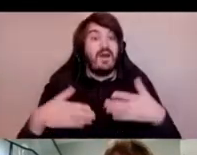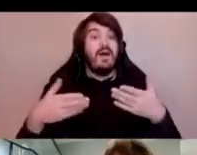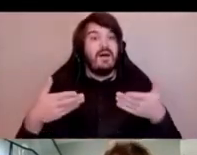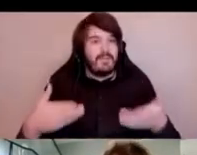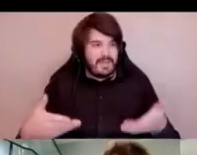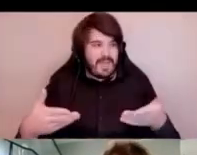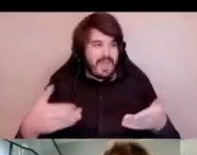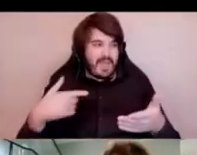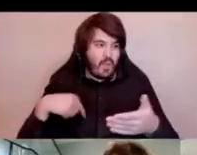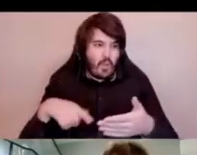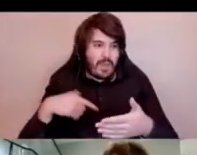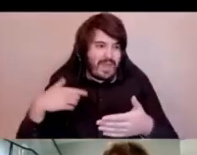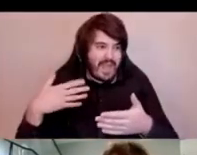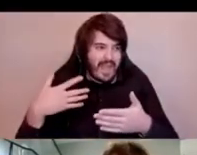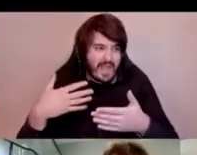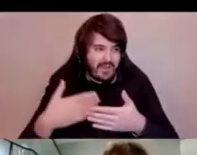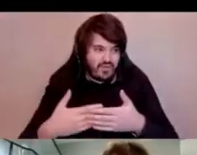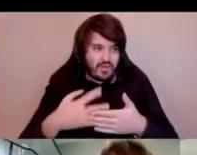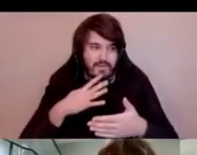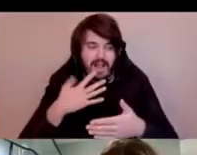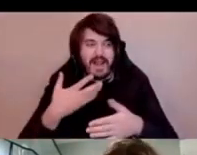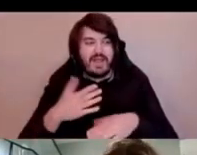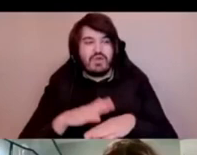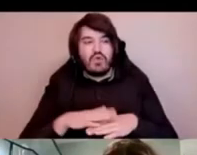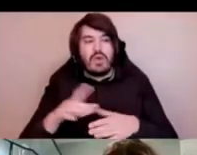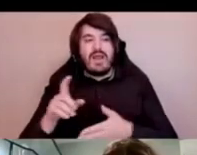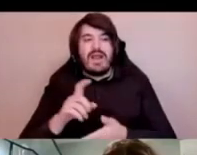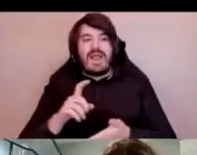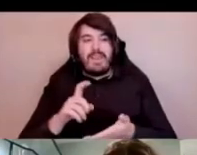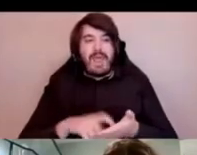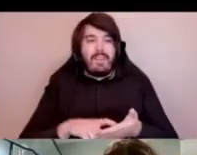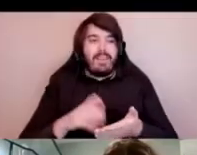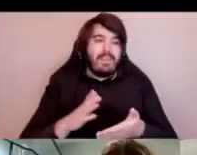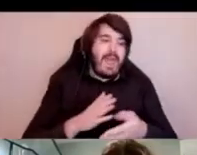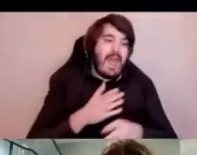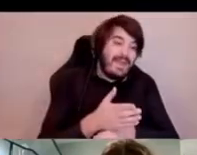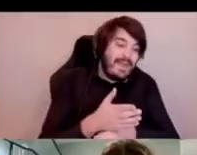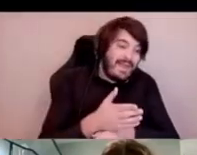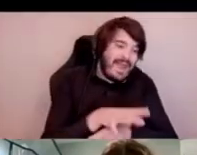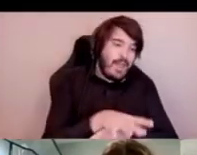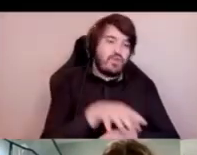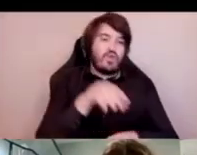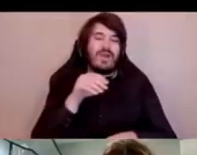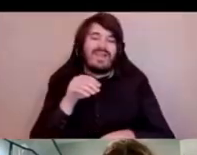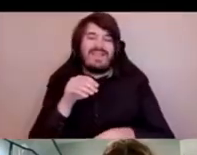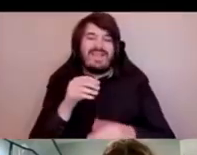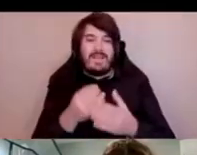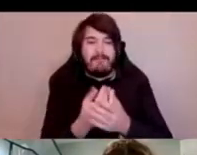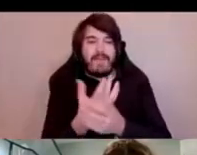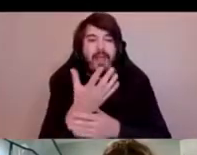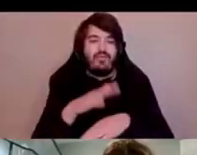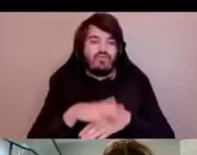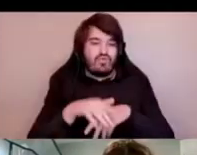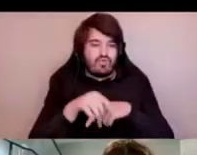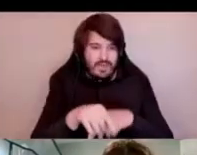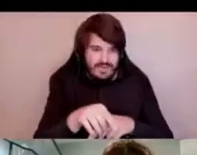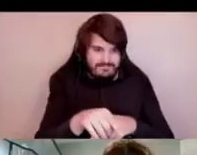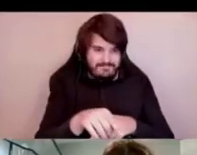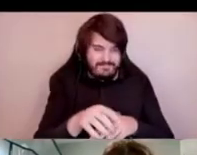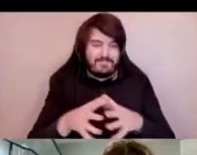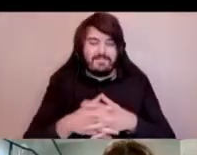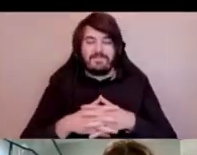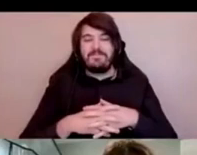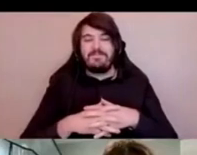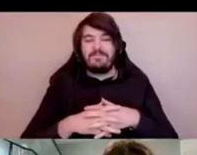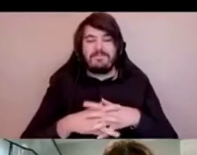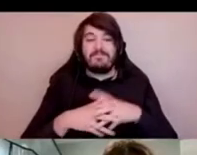Maintenant, on est rendu à parler des dates d'entrée et de sortie des plantes au potager.